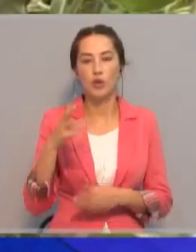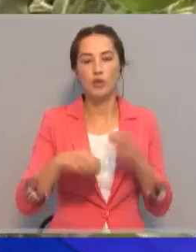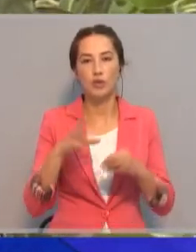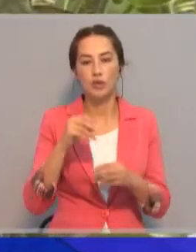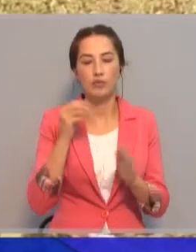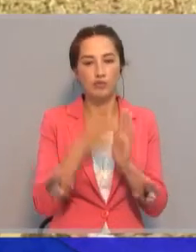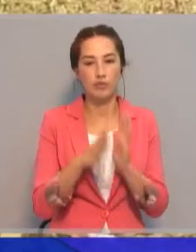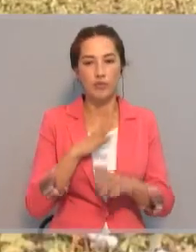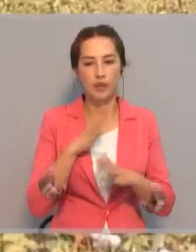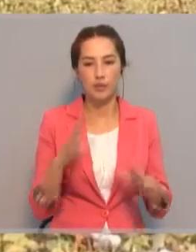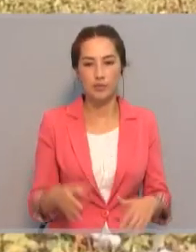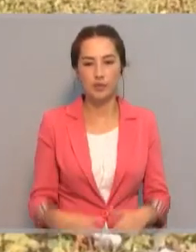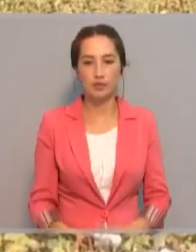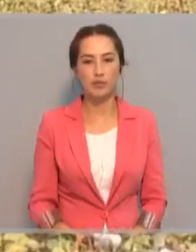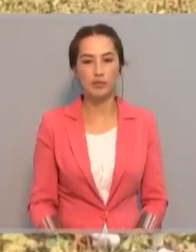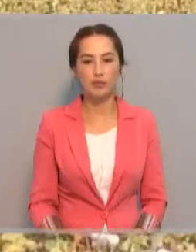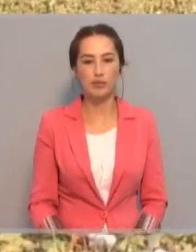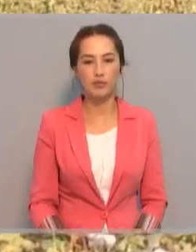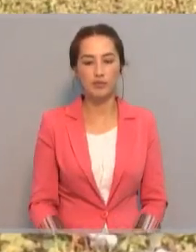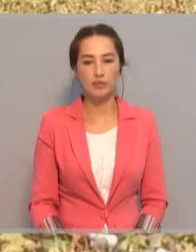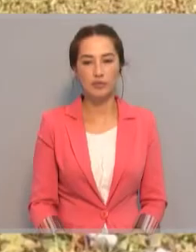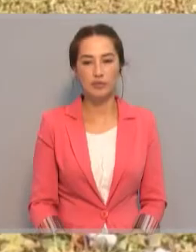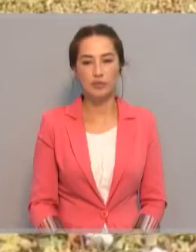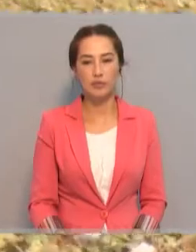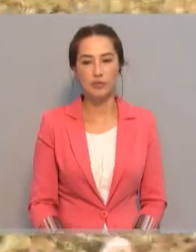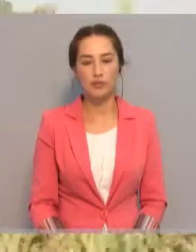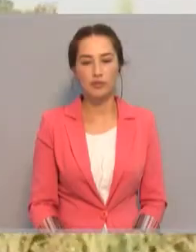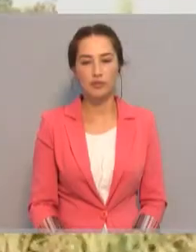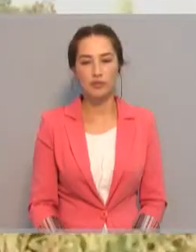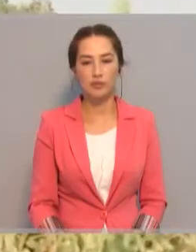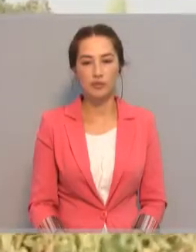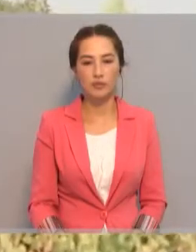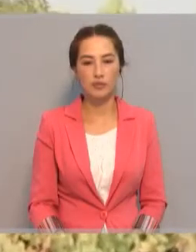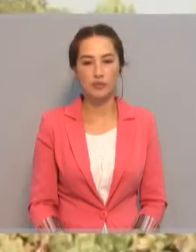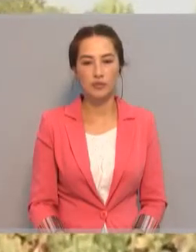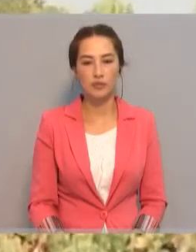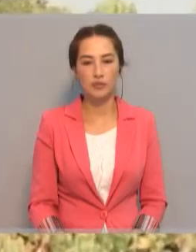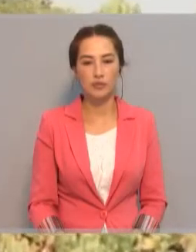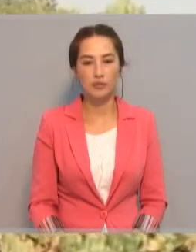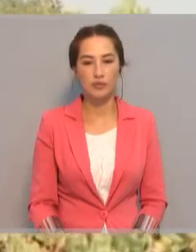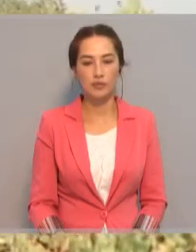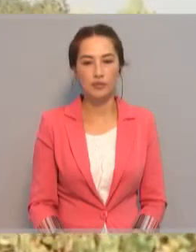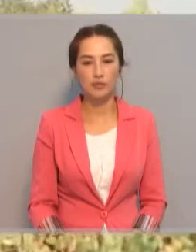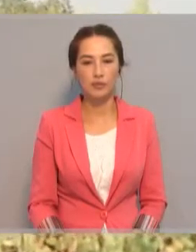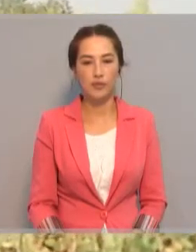болса игі. Жетісай ауданынан Перизат Ортай, Нұржан Сейдазимов, Қуаныш Әуелбеков, Нұрлыбек Берікбай, жаңалықтар.